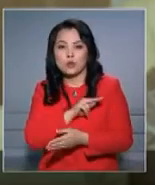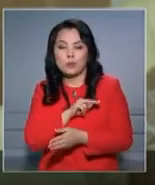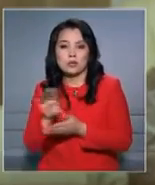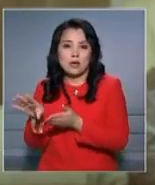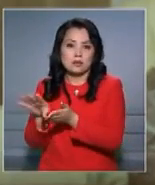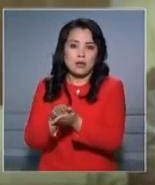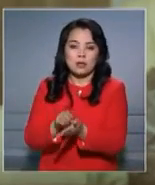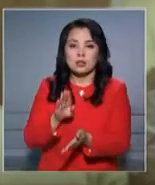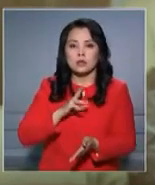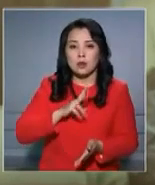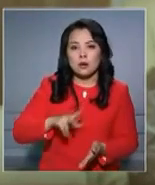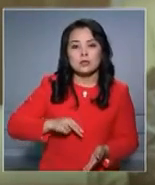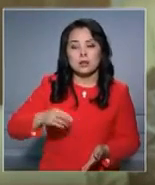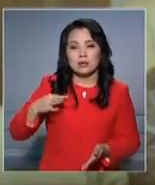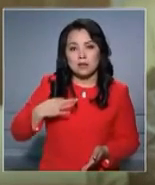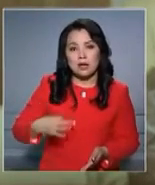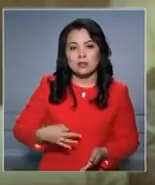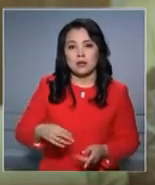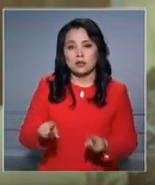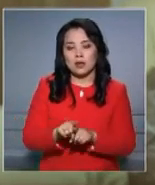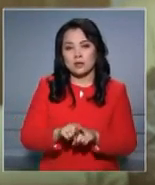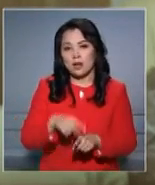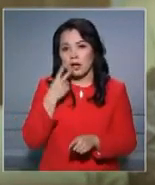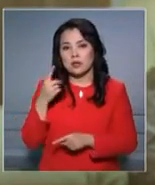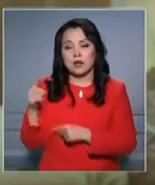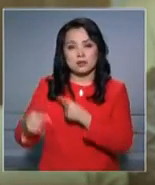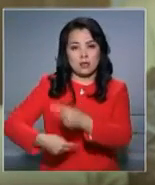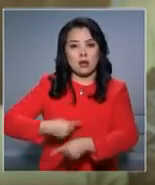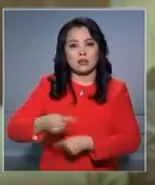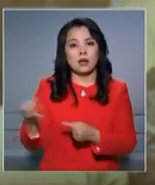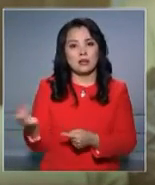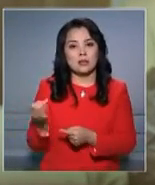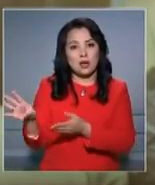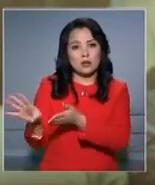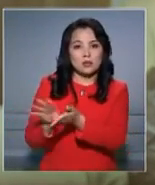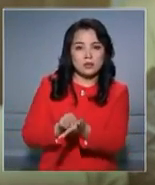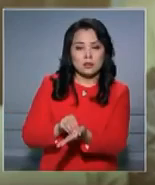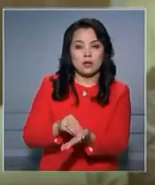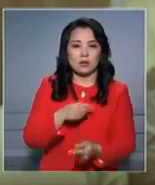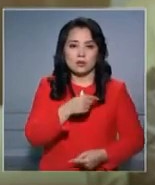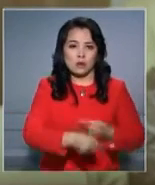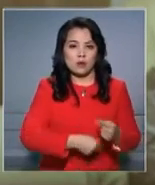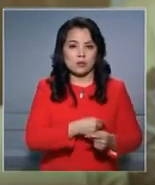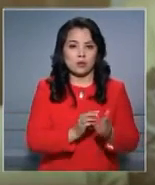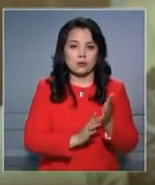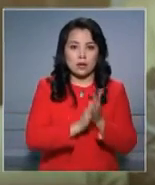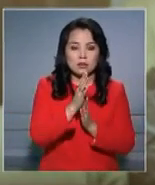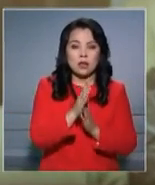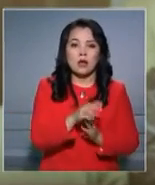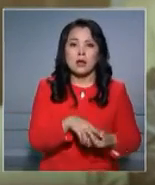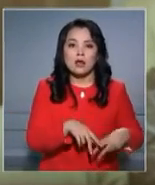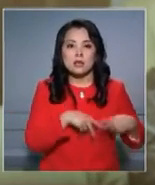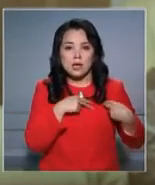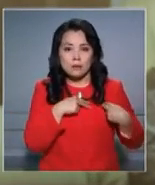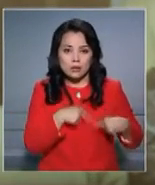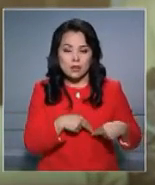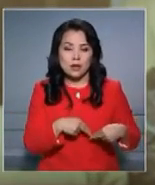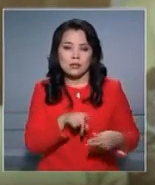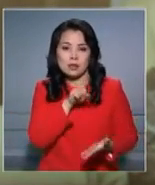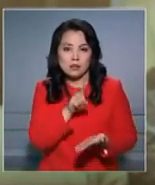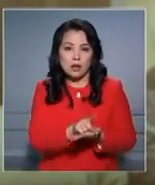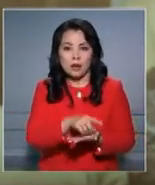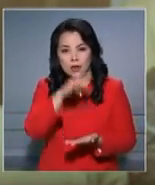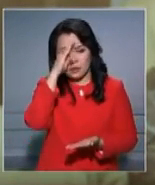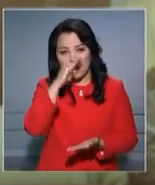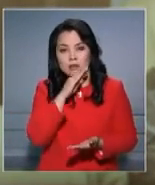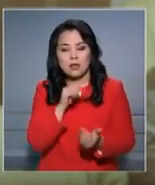қызда да. Әйтеуір бәрінің де осы бір талабы. Еңбек ету қатарласа міне әкесімен